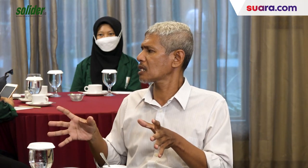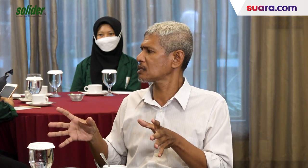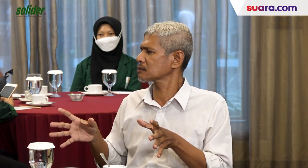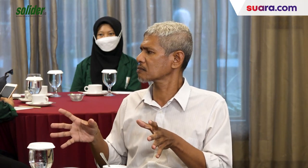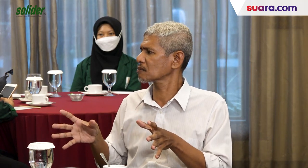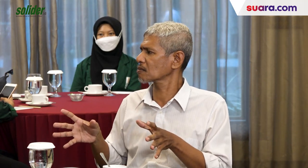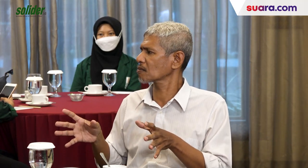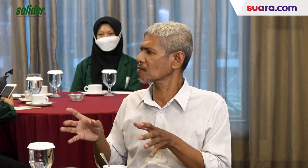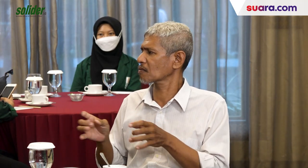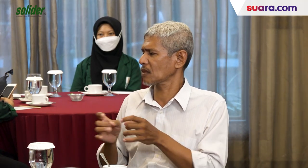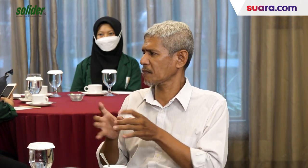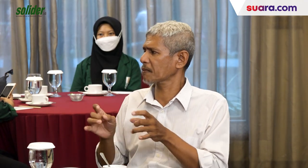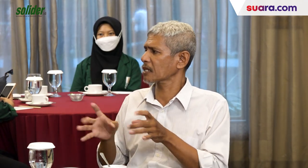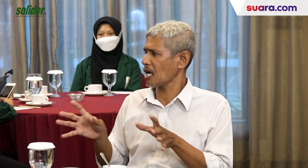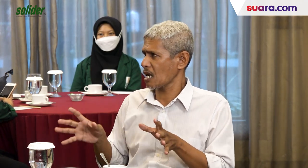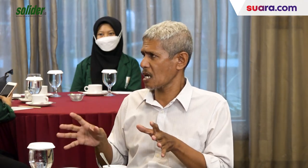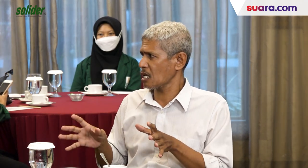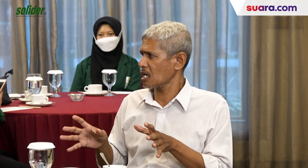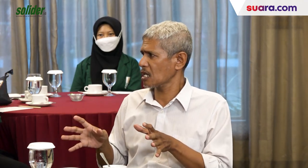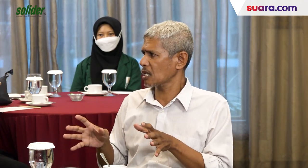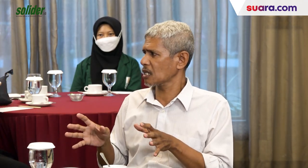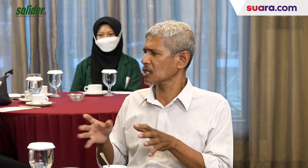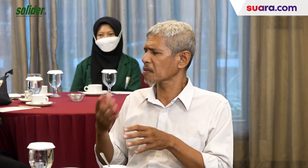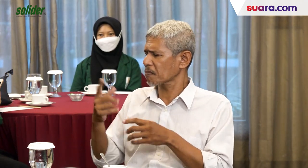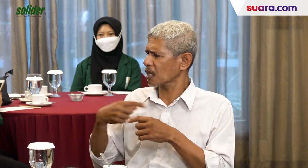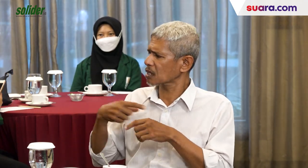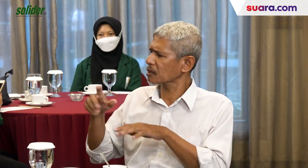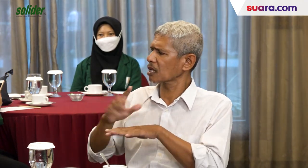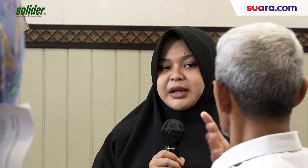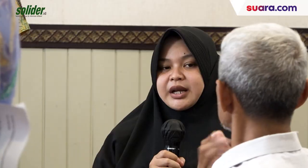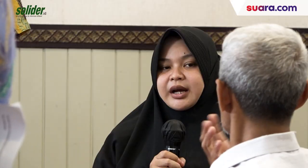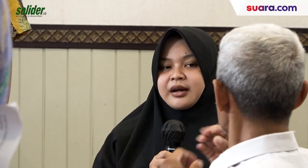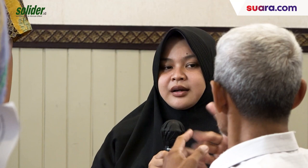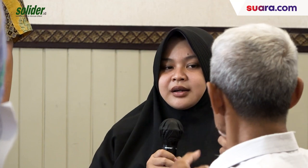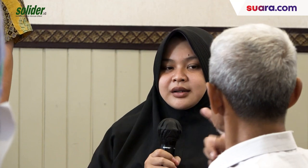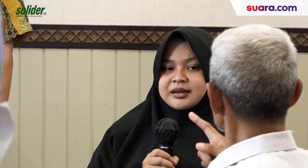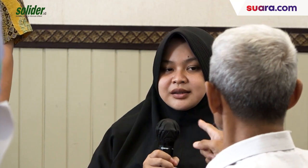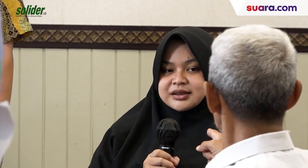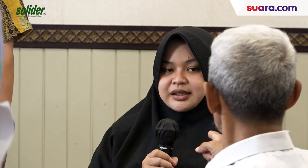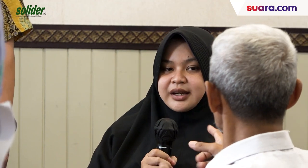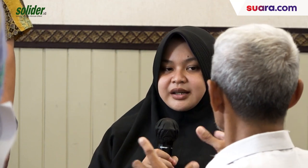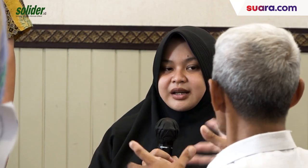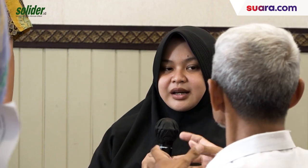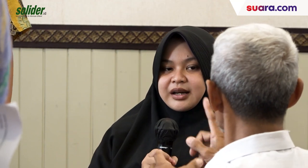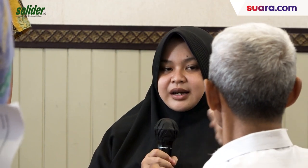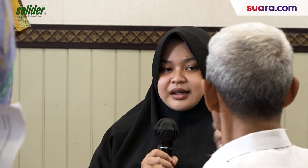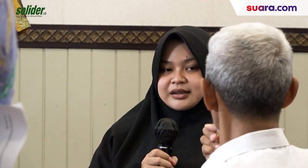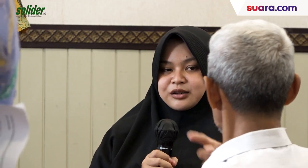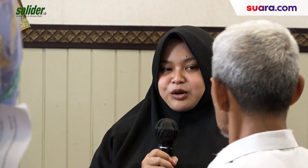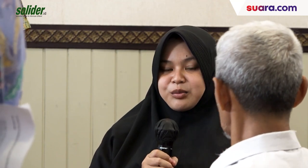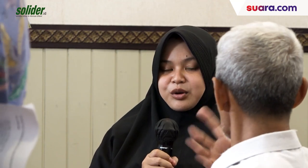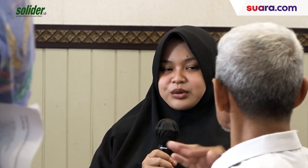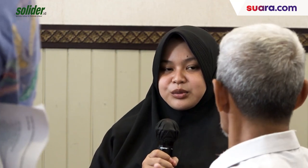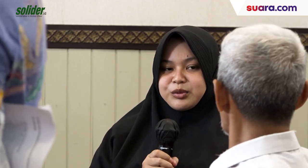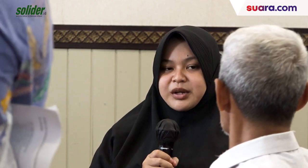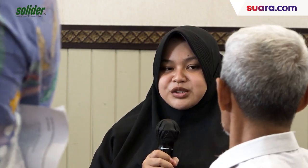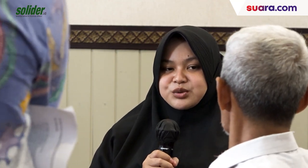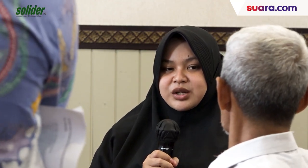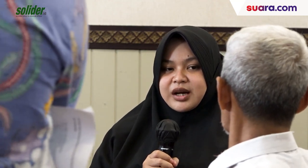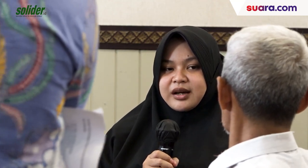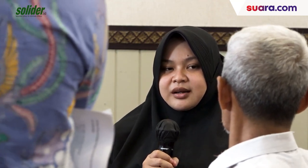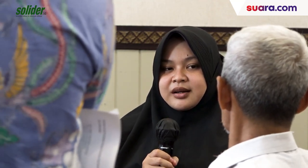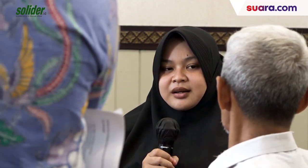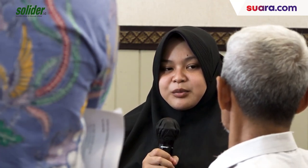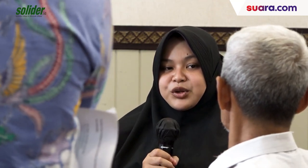penerjemah yang mendampingi GB yang mendampingi tapi memang kebutuhan itu berbeda jadi ada kelompok